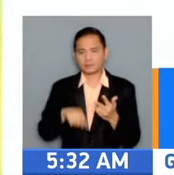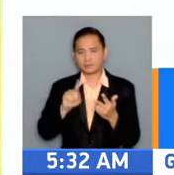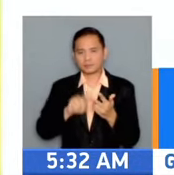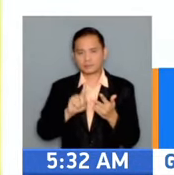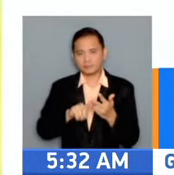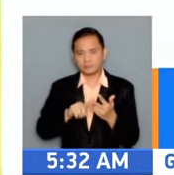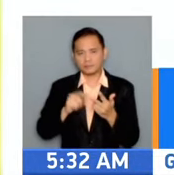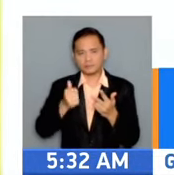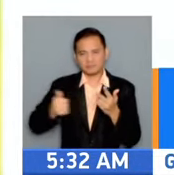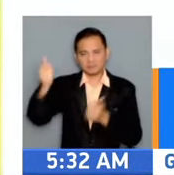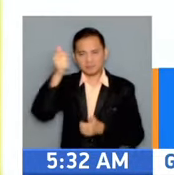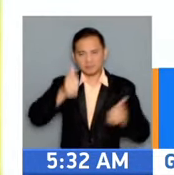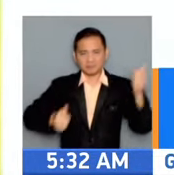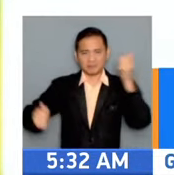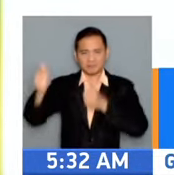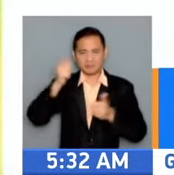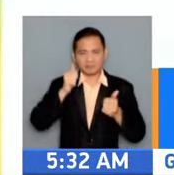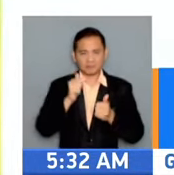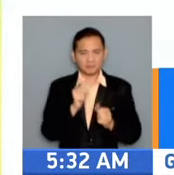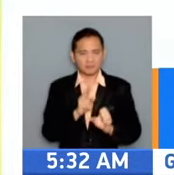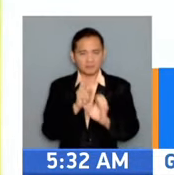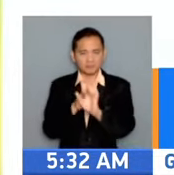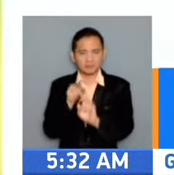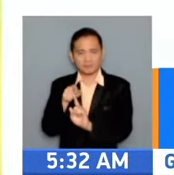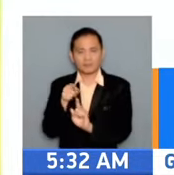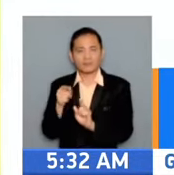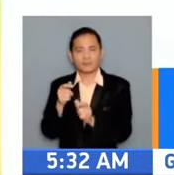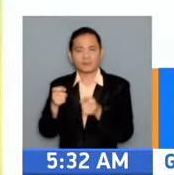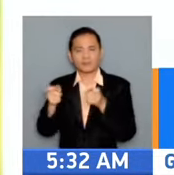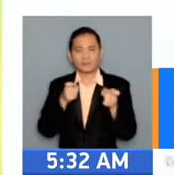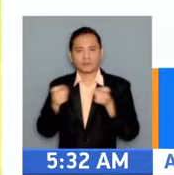III ang mga caretaker ng bansa.